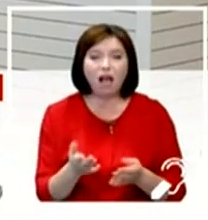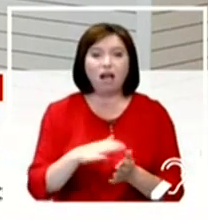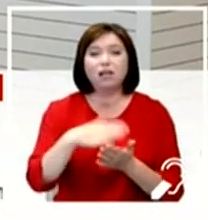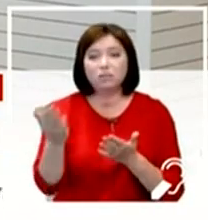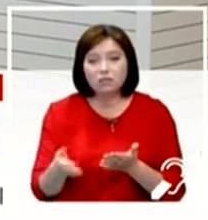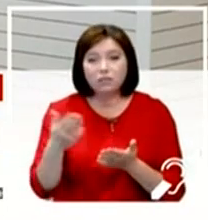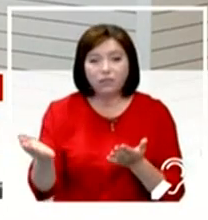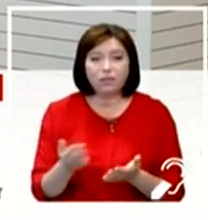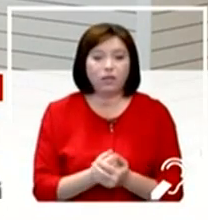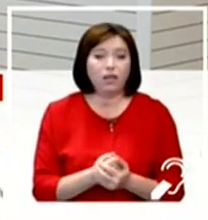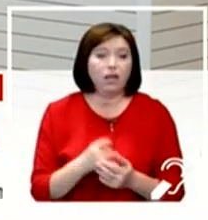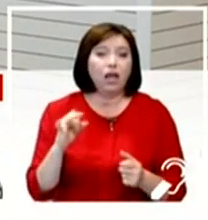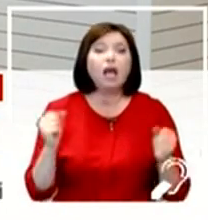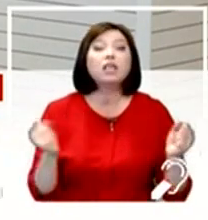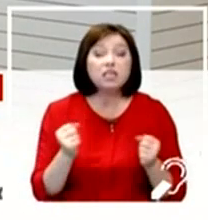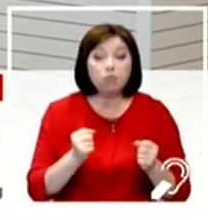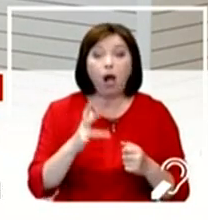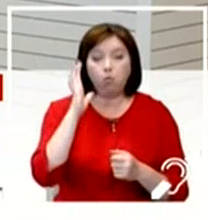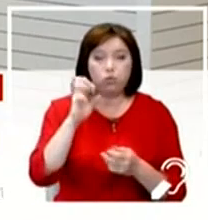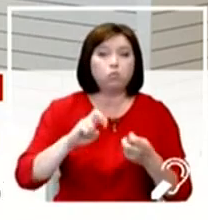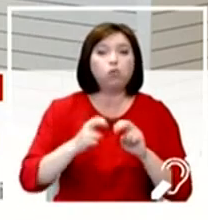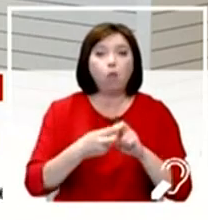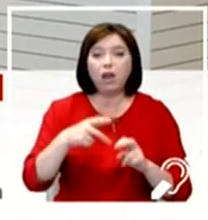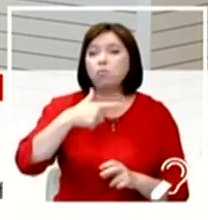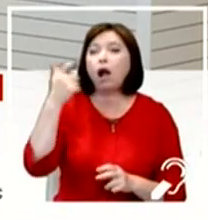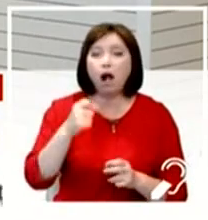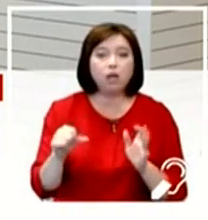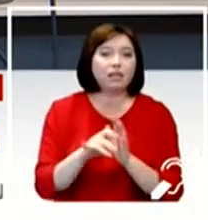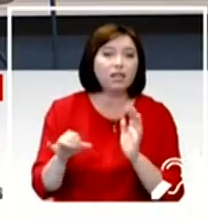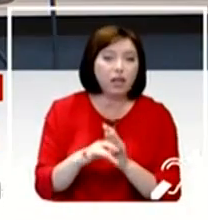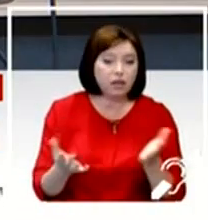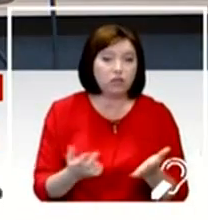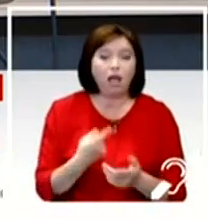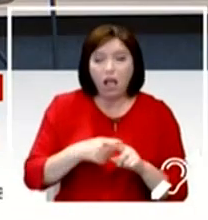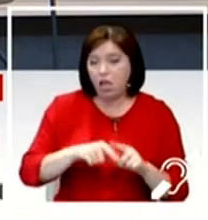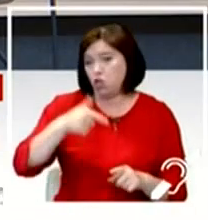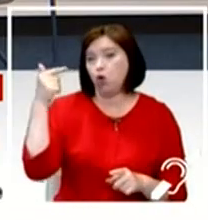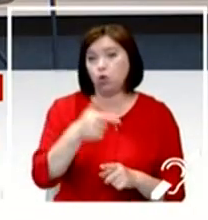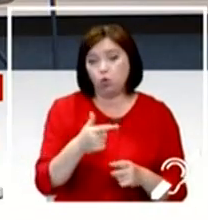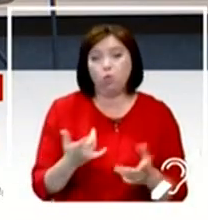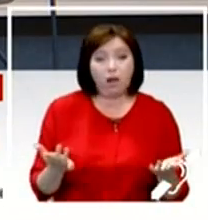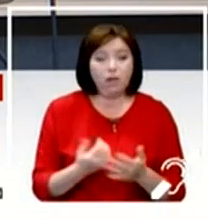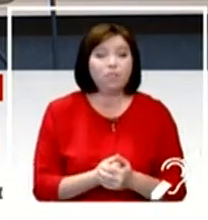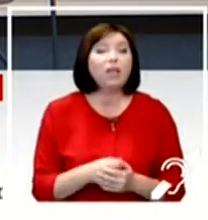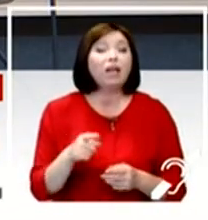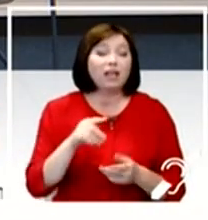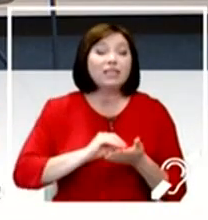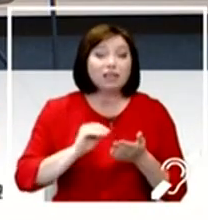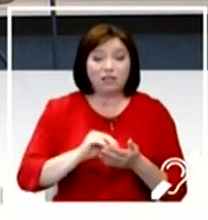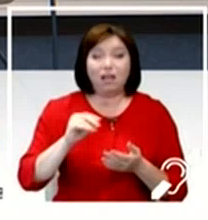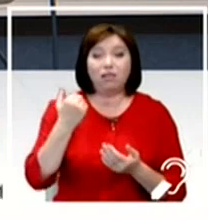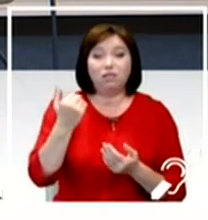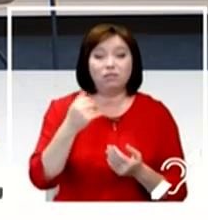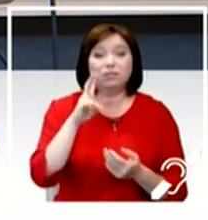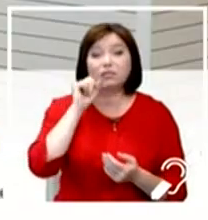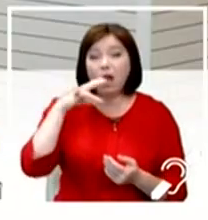restul lumii iar iarna împotriva sistemului energetic Ce poate fi mai brutal și mai inuman decât așa ceva interviul integral cu secretarul general adjunct al alianței